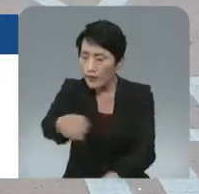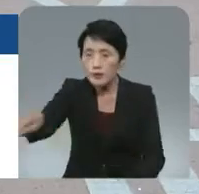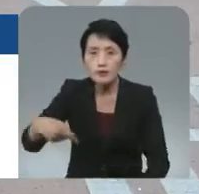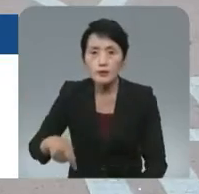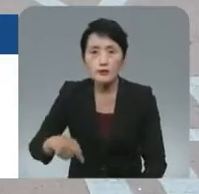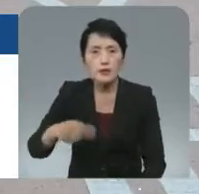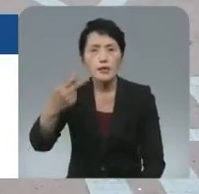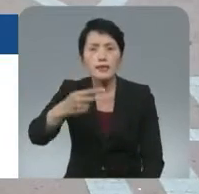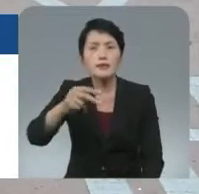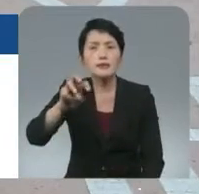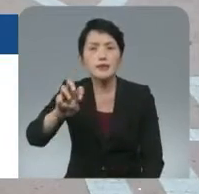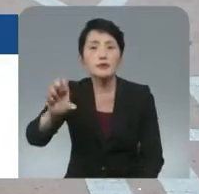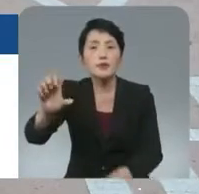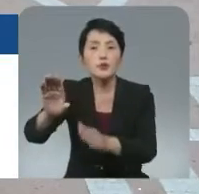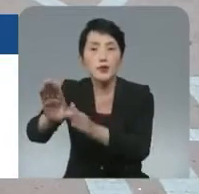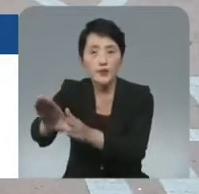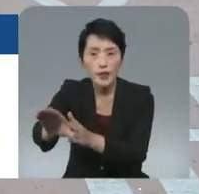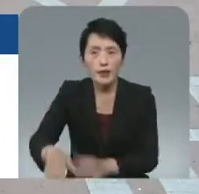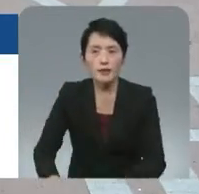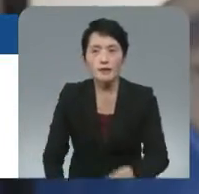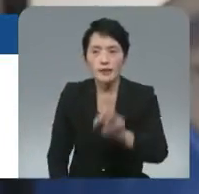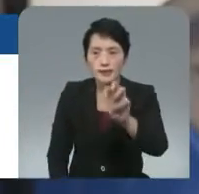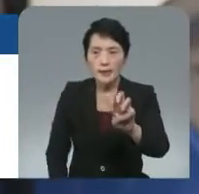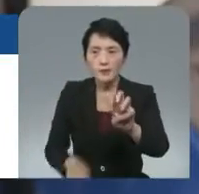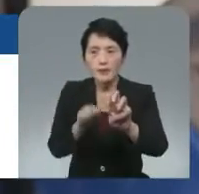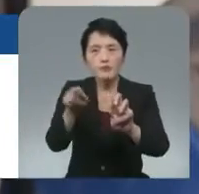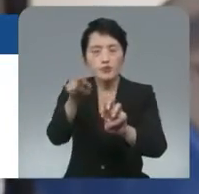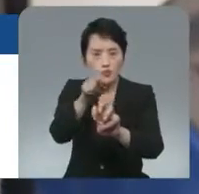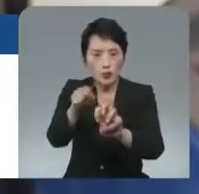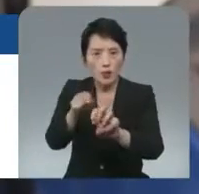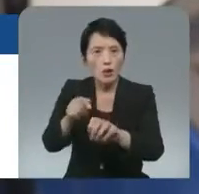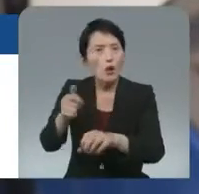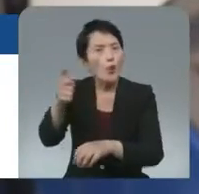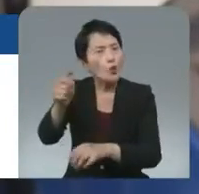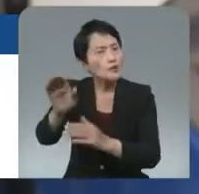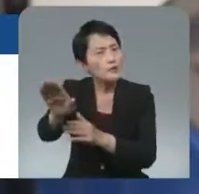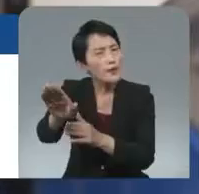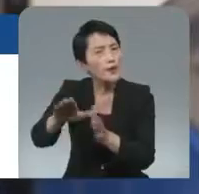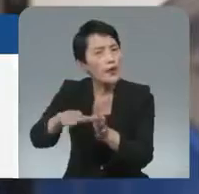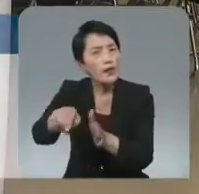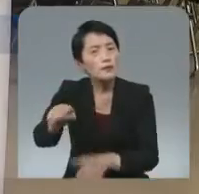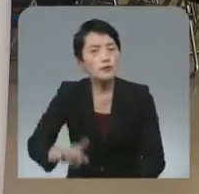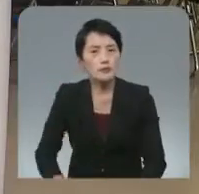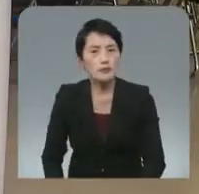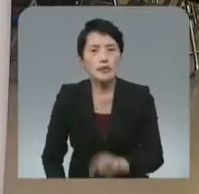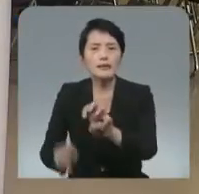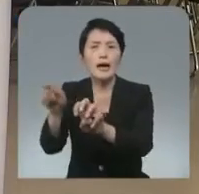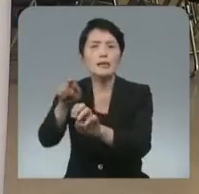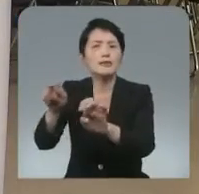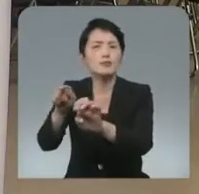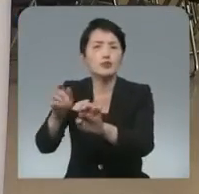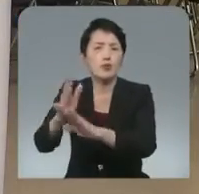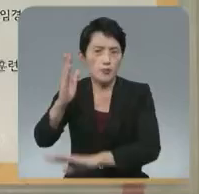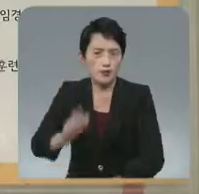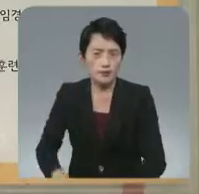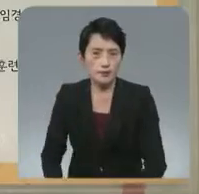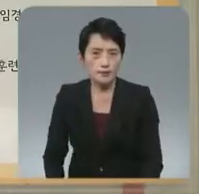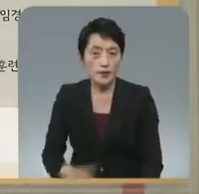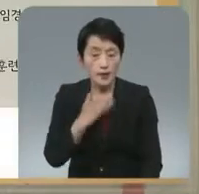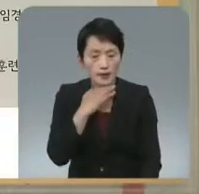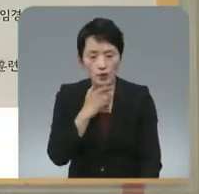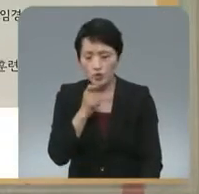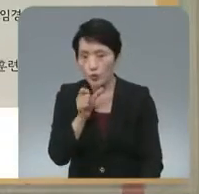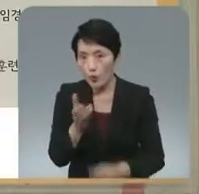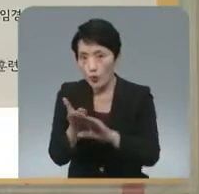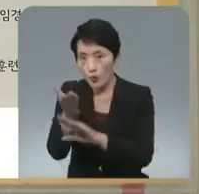la proportion des seniors continuera d'accroître pour représenter 30,1% de la population totale en 2035 et